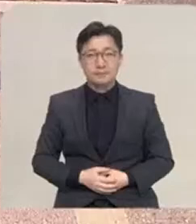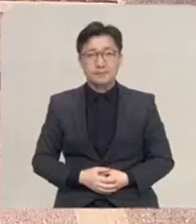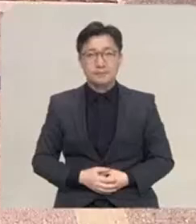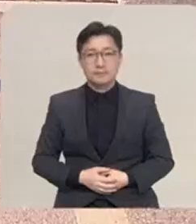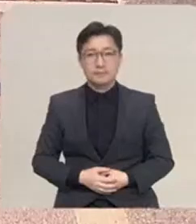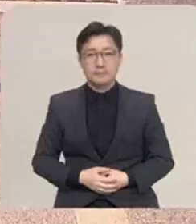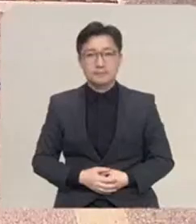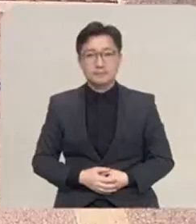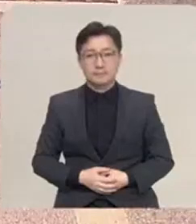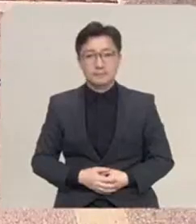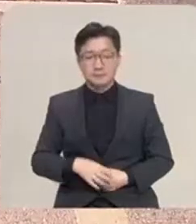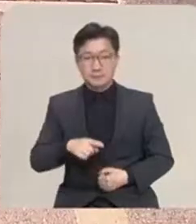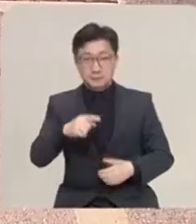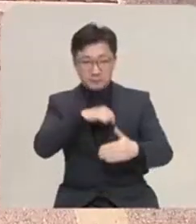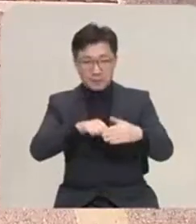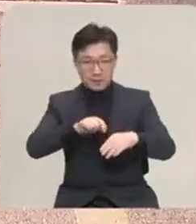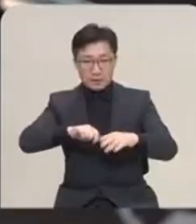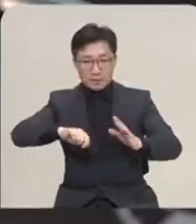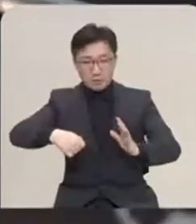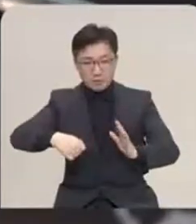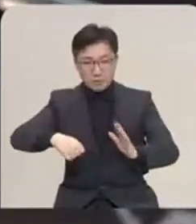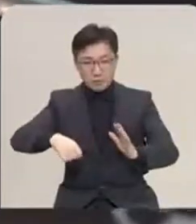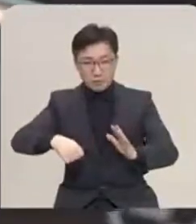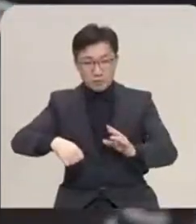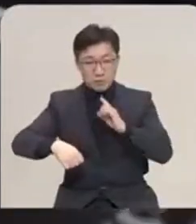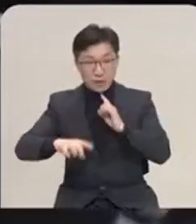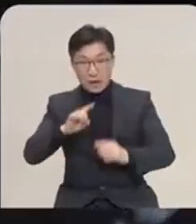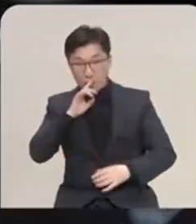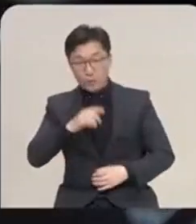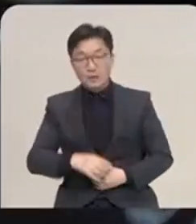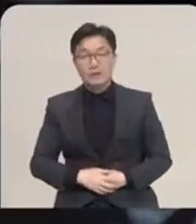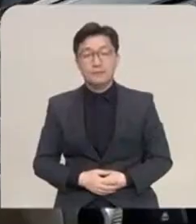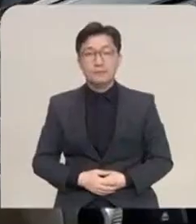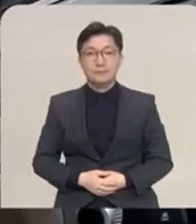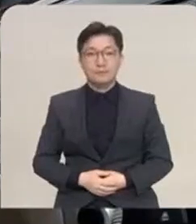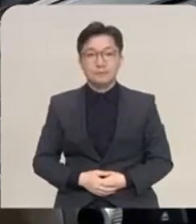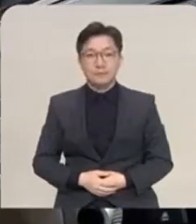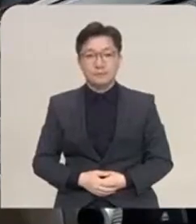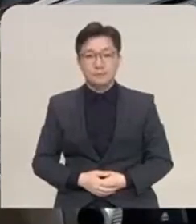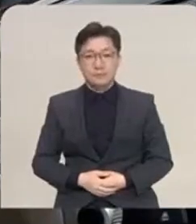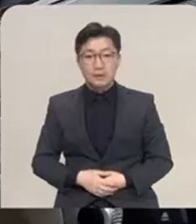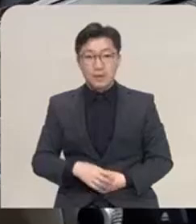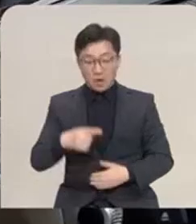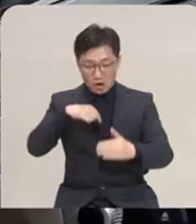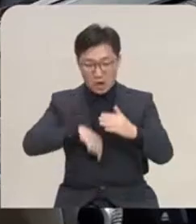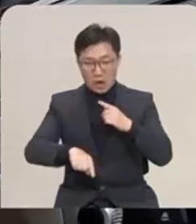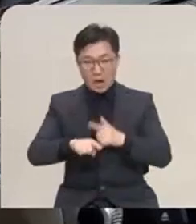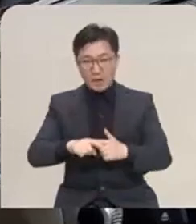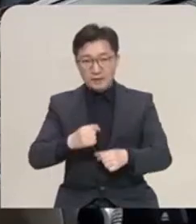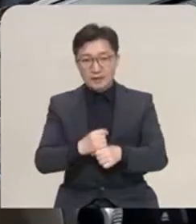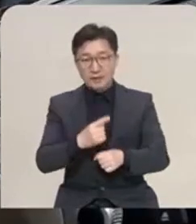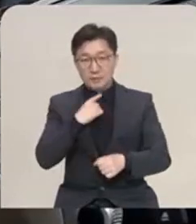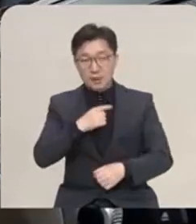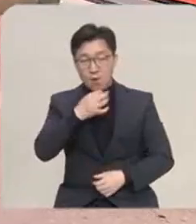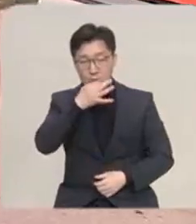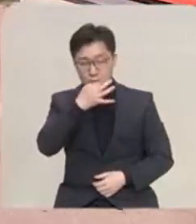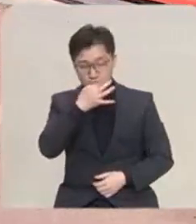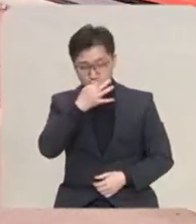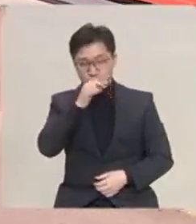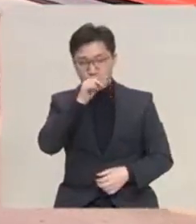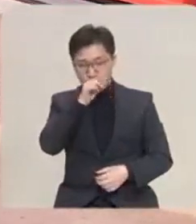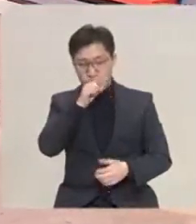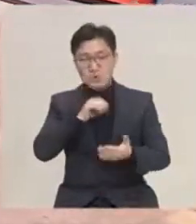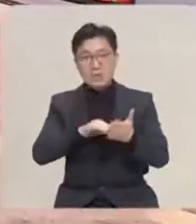기자입니다 차에 타 시동을 걸어보지만 반응이 없습니다 운전 아래 달린 기기에 길게 숨을 불어온